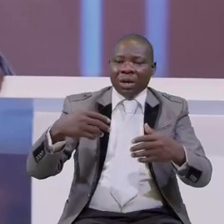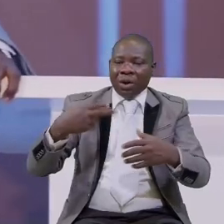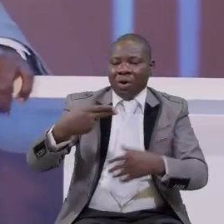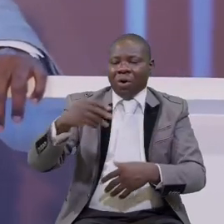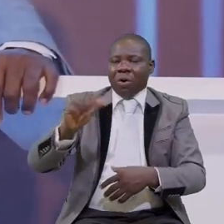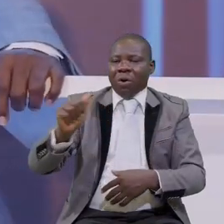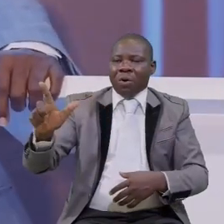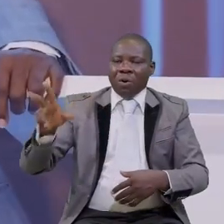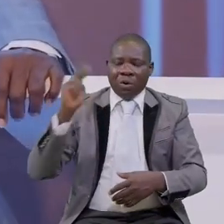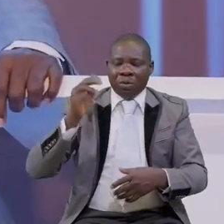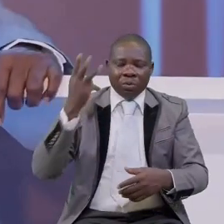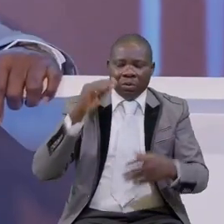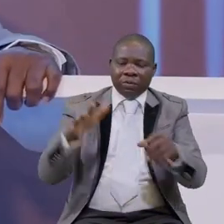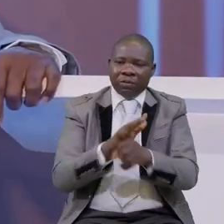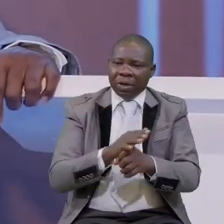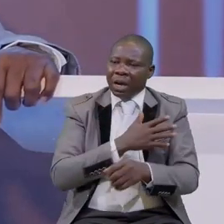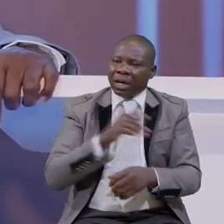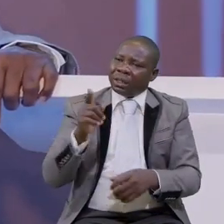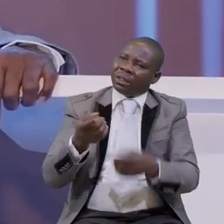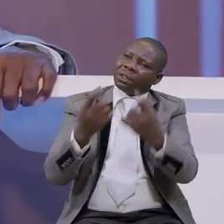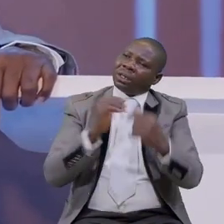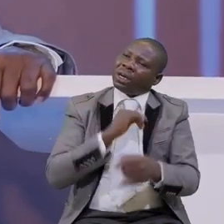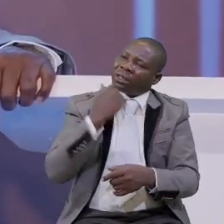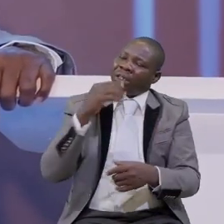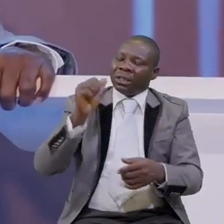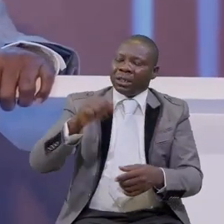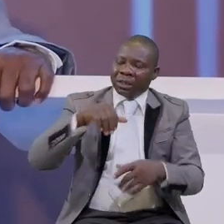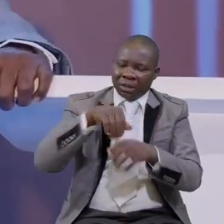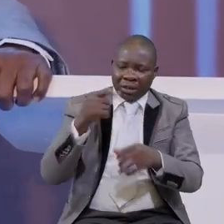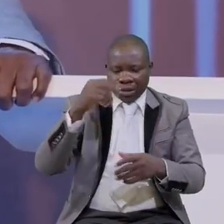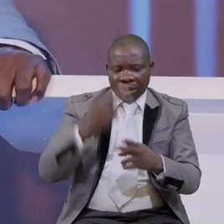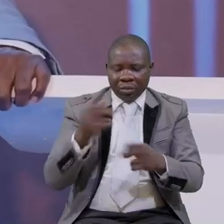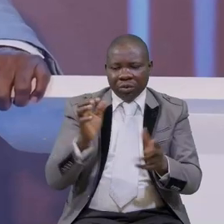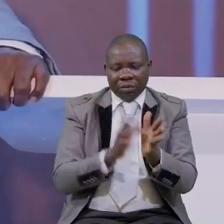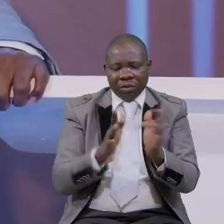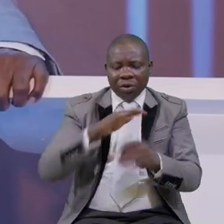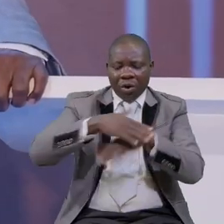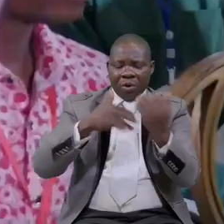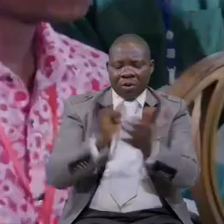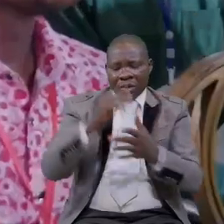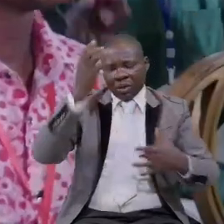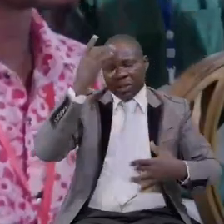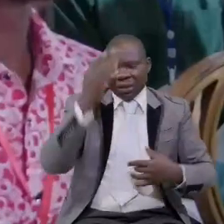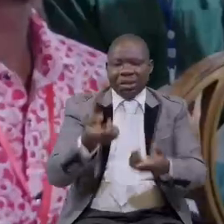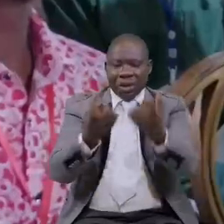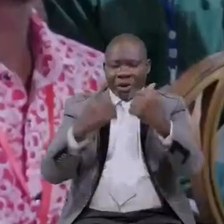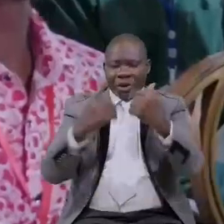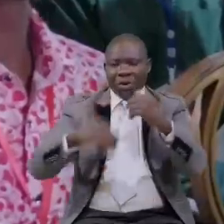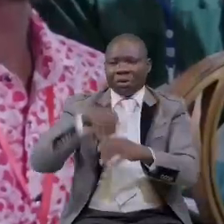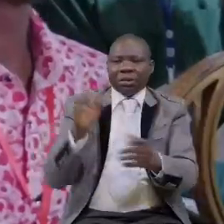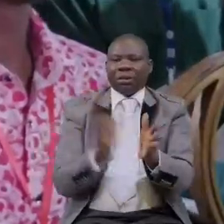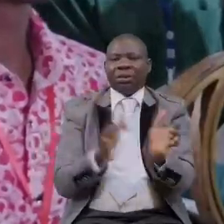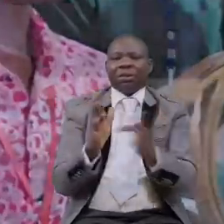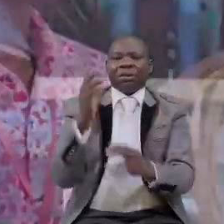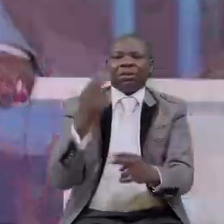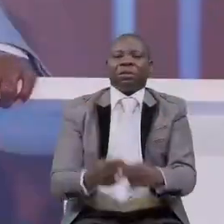dit, au nom de Jésus, cette maladie disparaît au nom de Jésus.